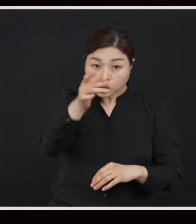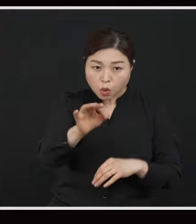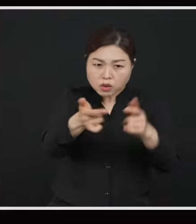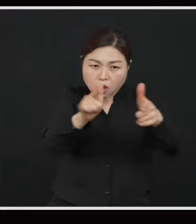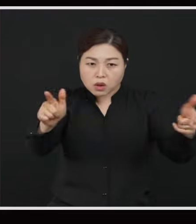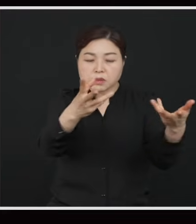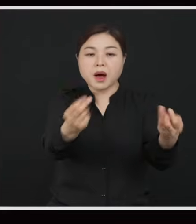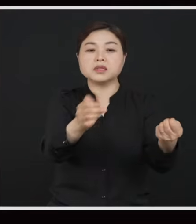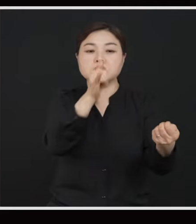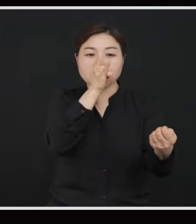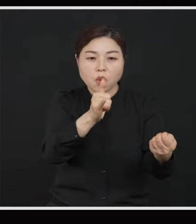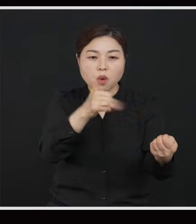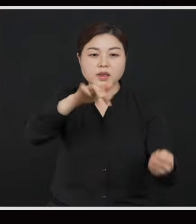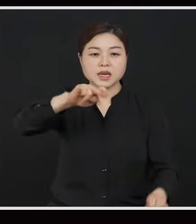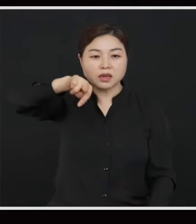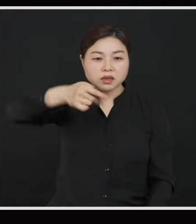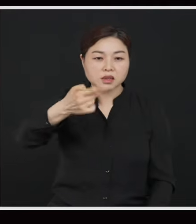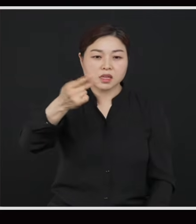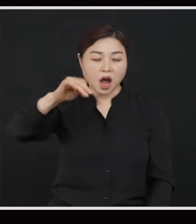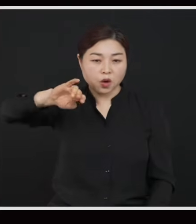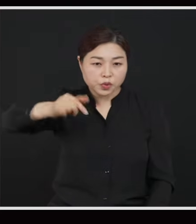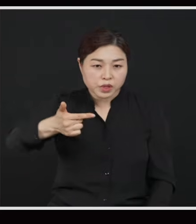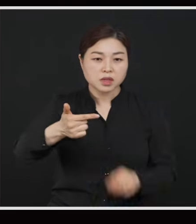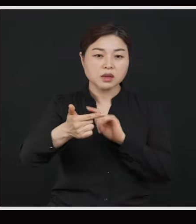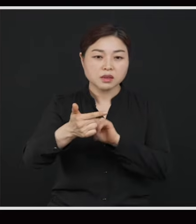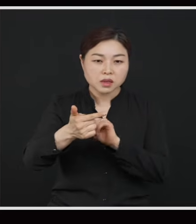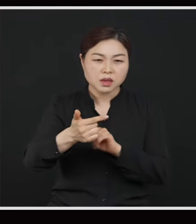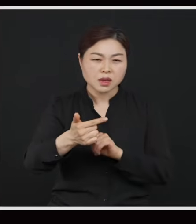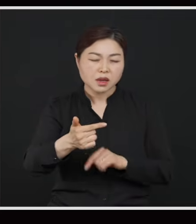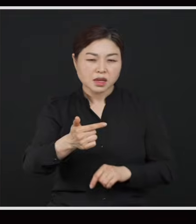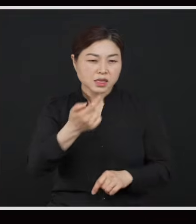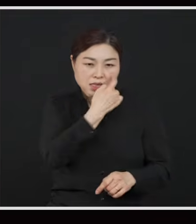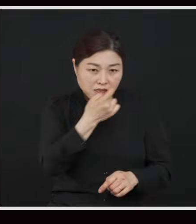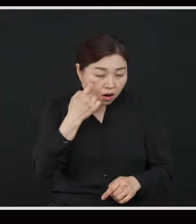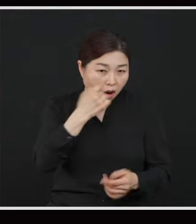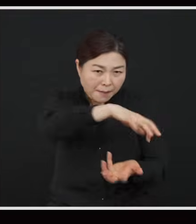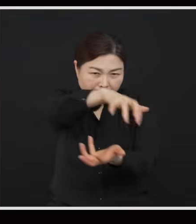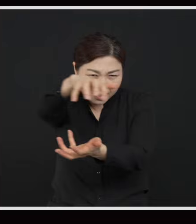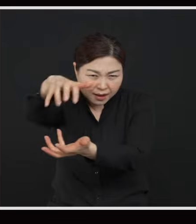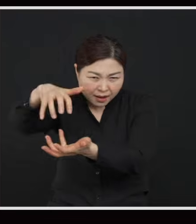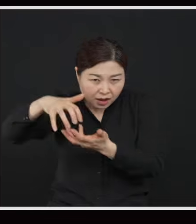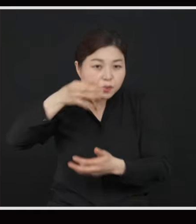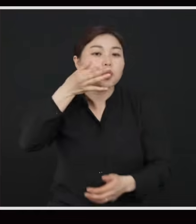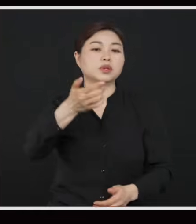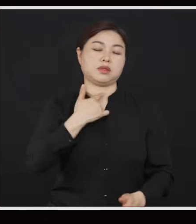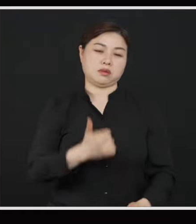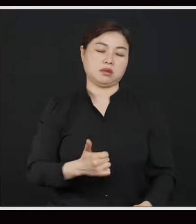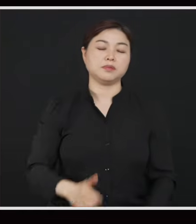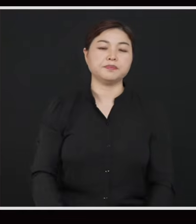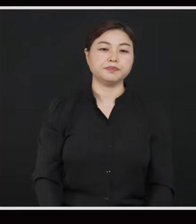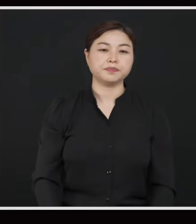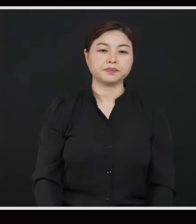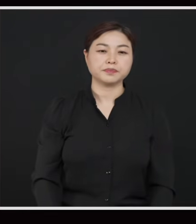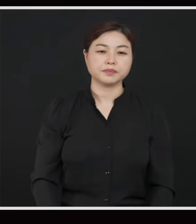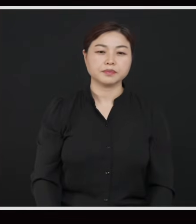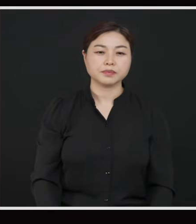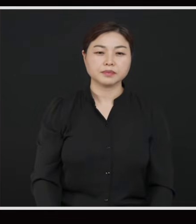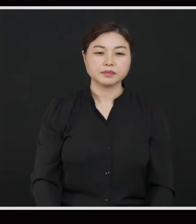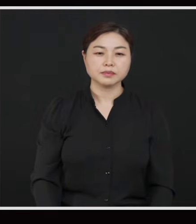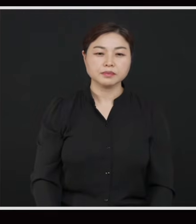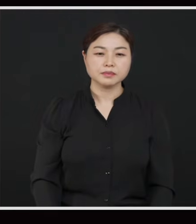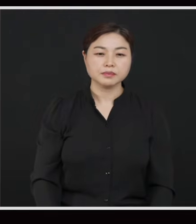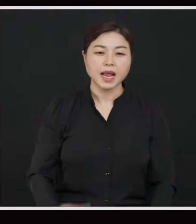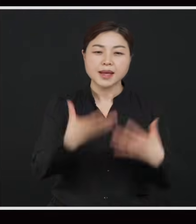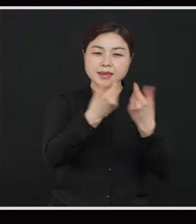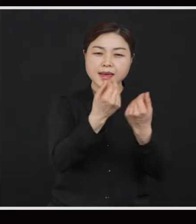찰스 다윈이 여러 가지 증거를 수집을 해보니까 종이 변하는 것 같아요. 그 중에 뭐 하나 여러